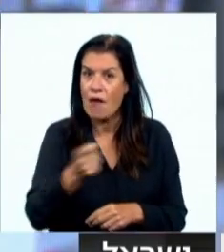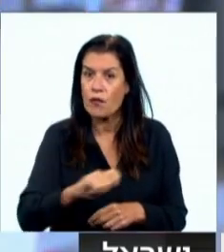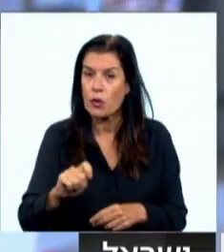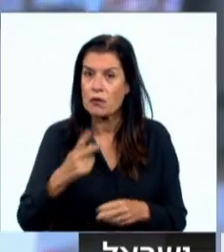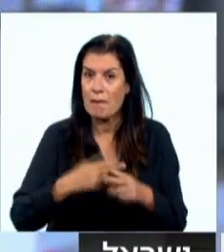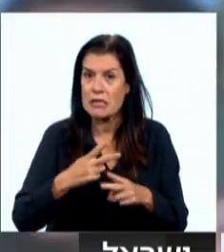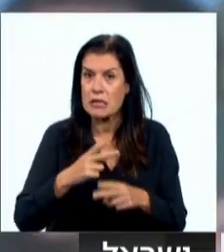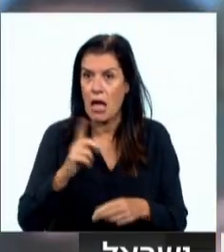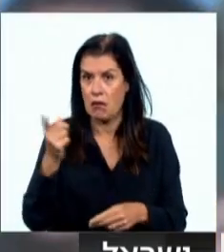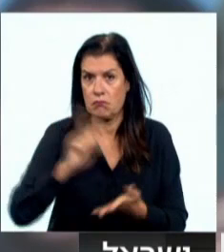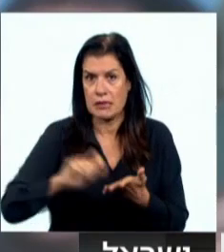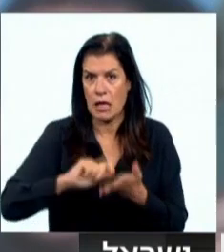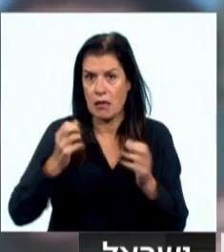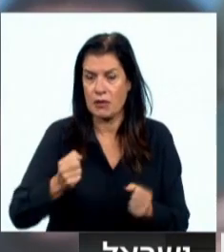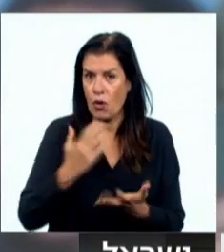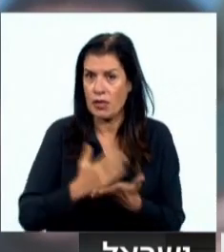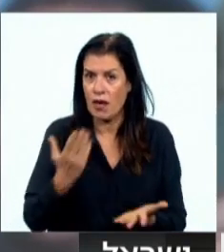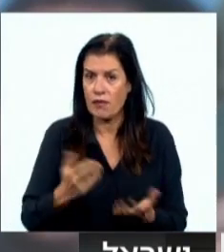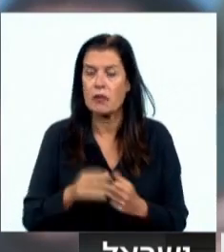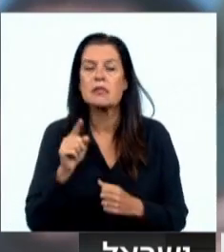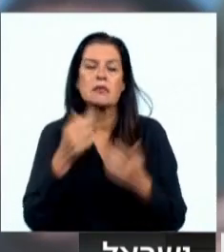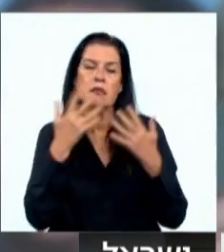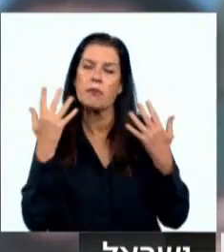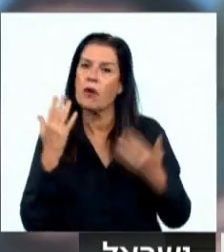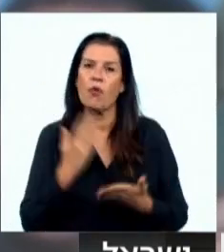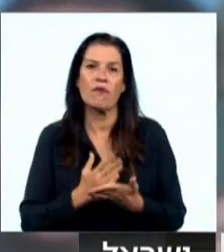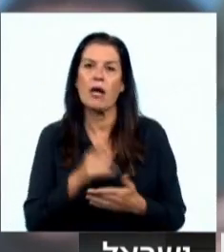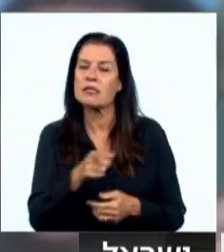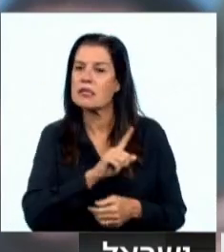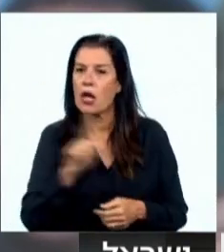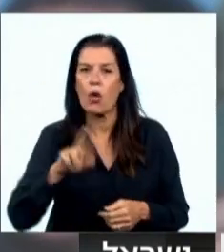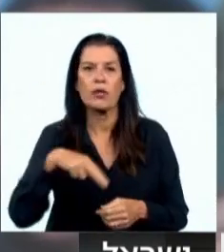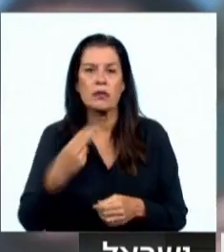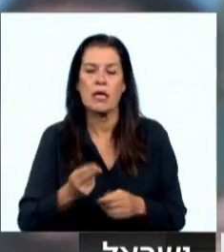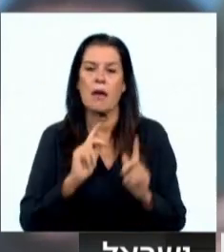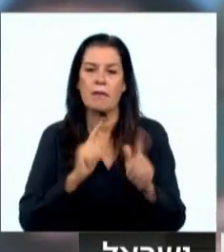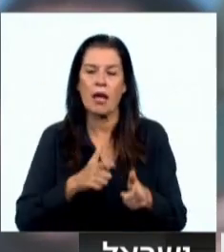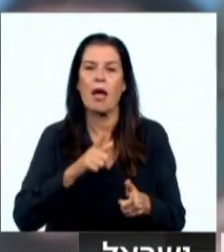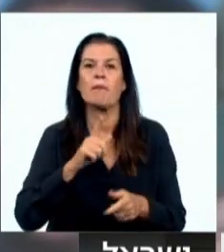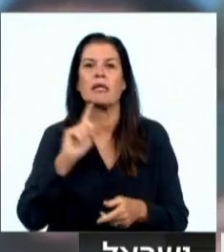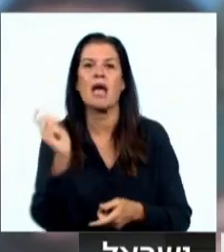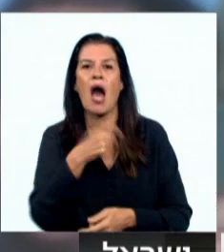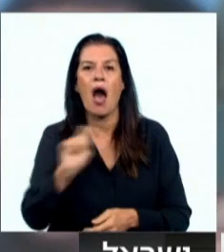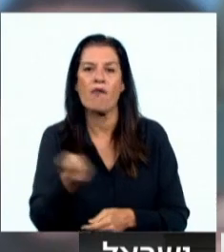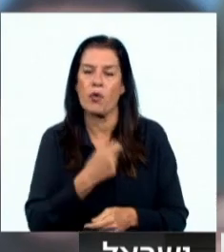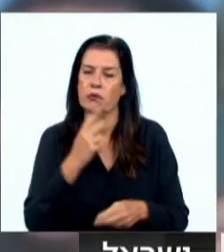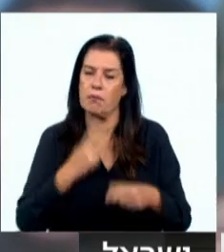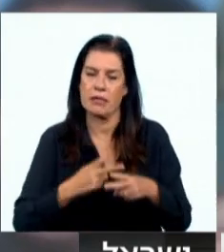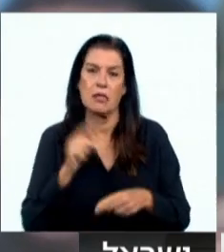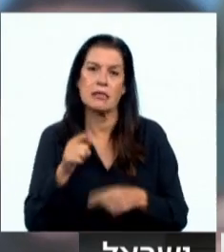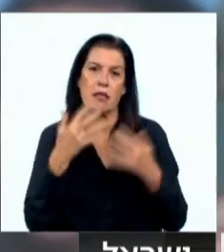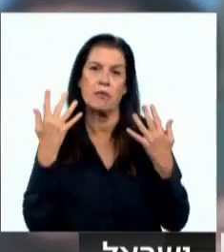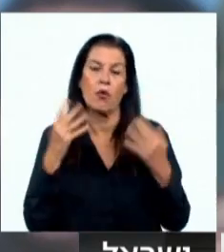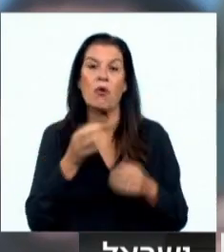זה נדמה לי ברור לכולם במערכת הביטחון, זה לא תהיה מלחמת חרבות ברזל, זה ברור. אבל השאלה, איזה שם יהיה למלחמה, אם זה